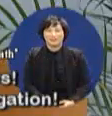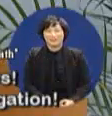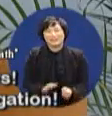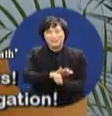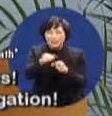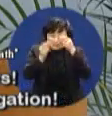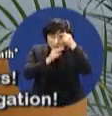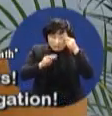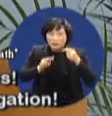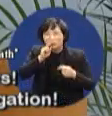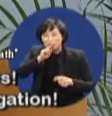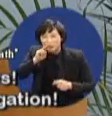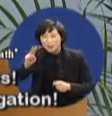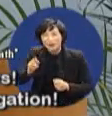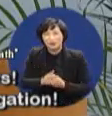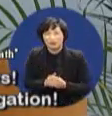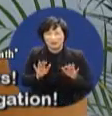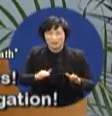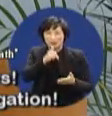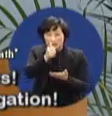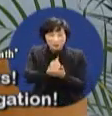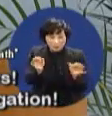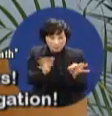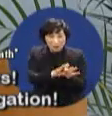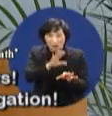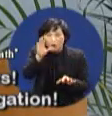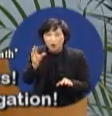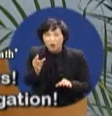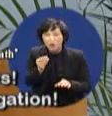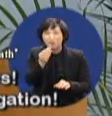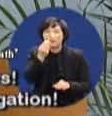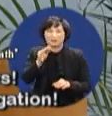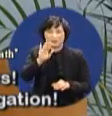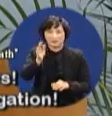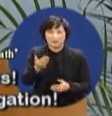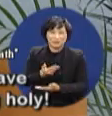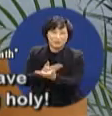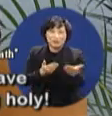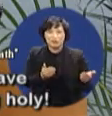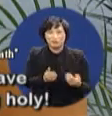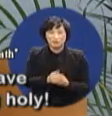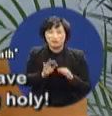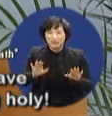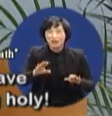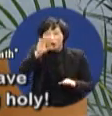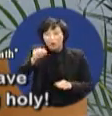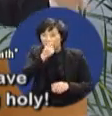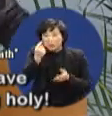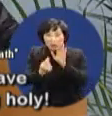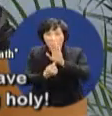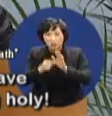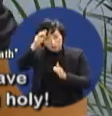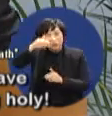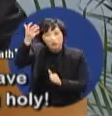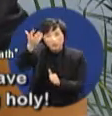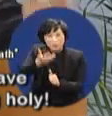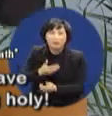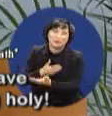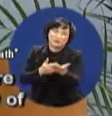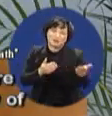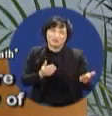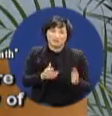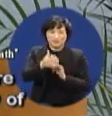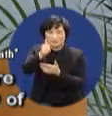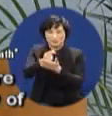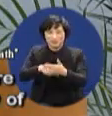사랑하는 성도요, 속죄받고 거룩해진 성도요, 거룩해진 증거로 성령받은 성도요,